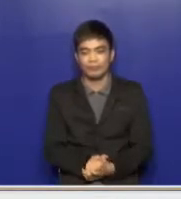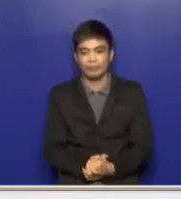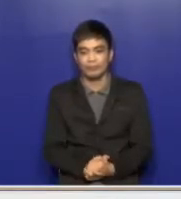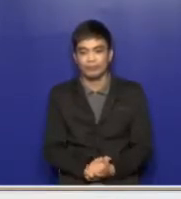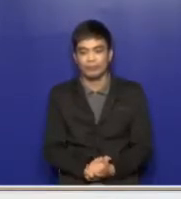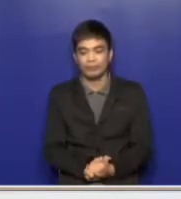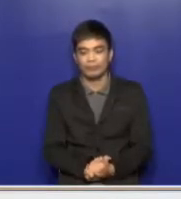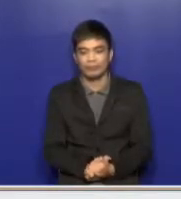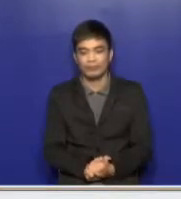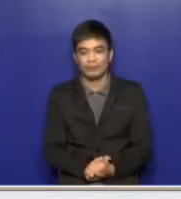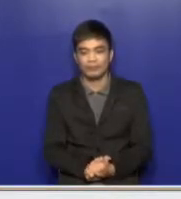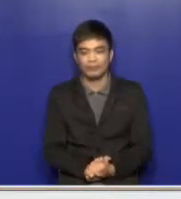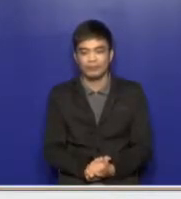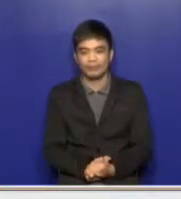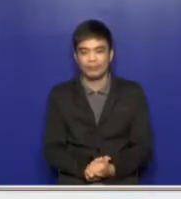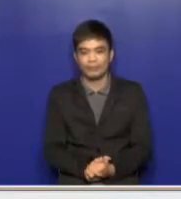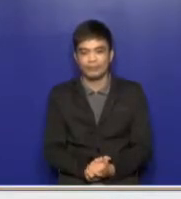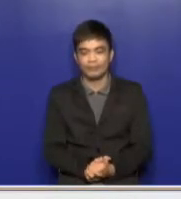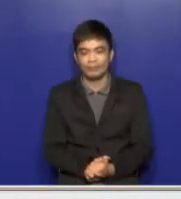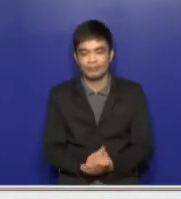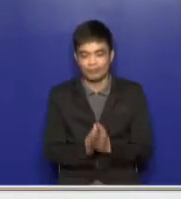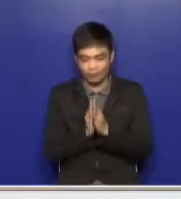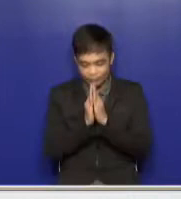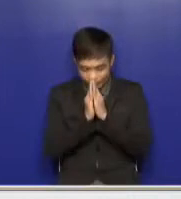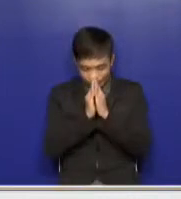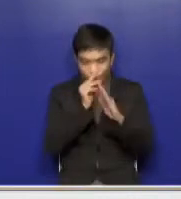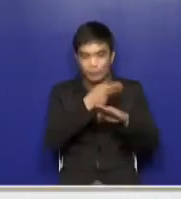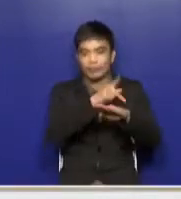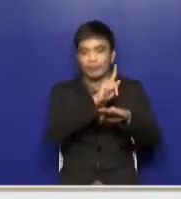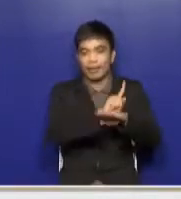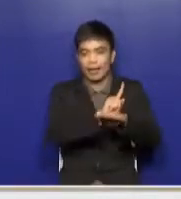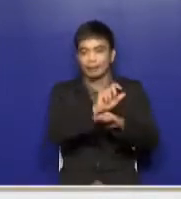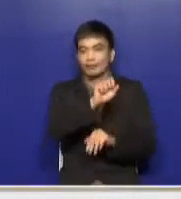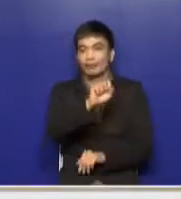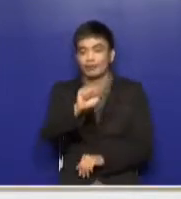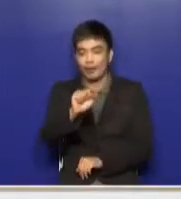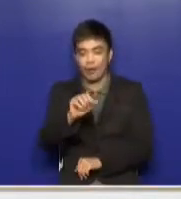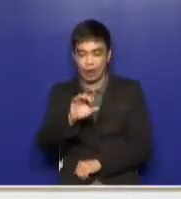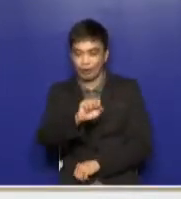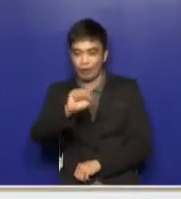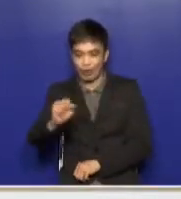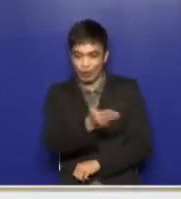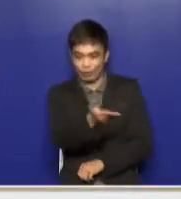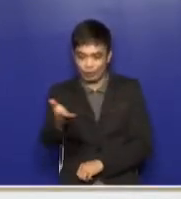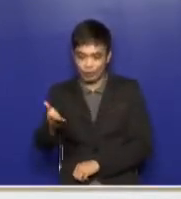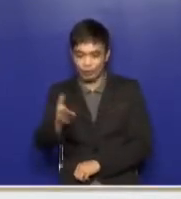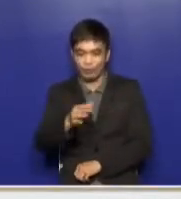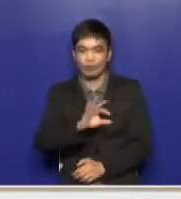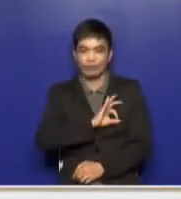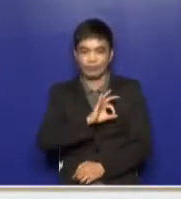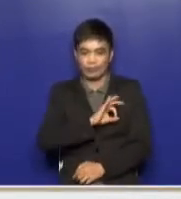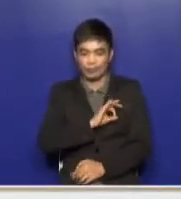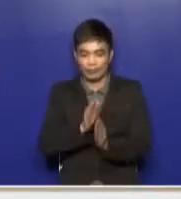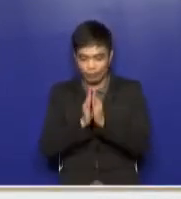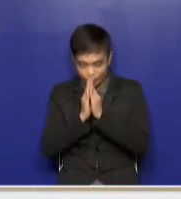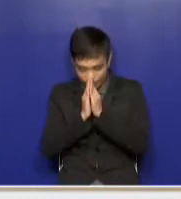ครับกราบเรียนท่านประธานสภาผู้แทนราษฎรครับแล้วก็สมาชิกผู้ทรงเกียรติทุกท่านนะครับกระผมนายดนุชาพิเชีย